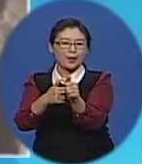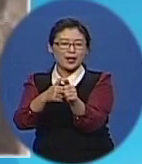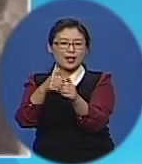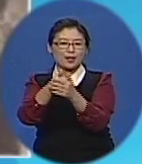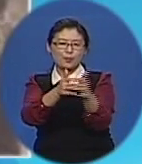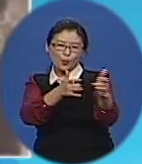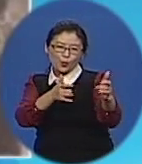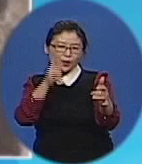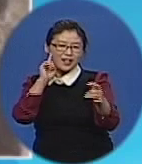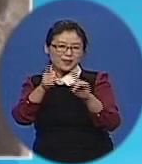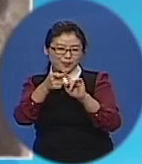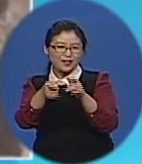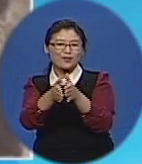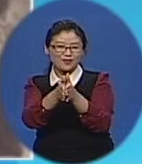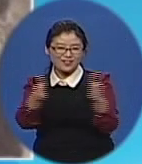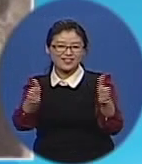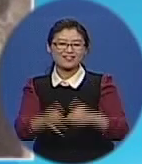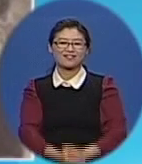시작됐습니다.